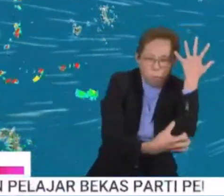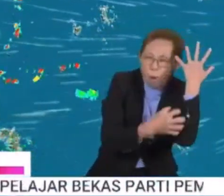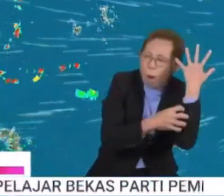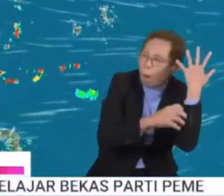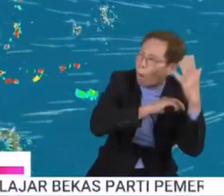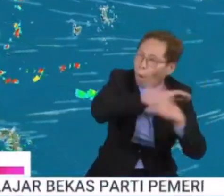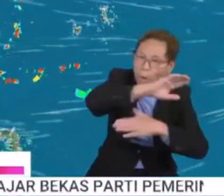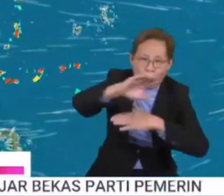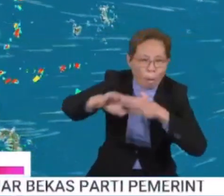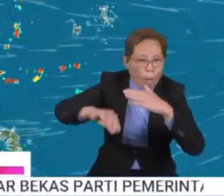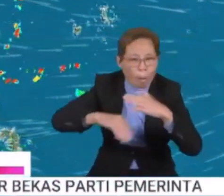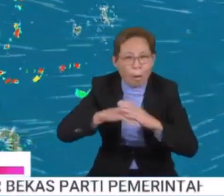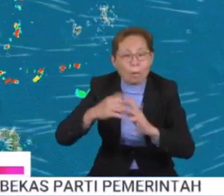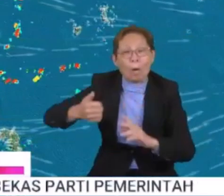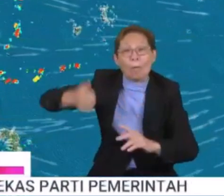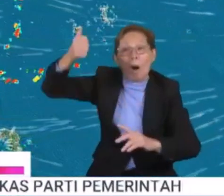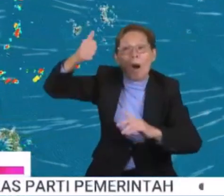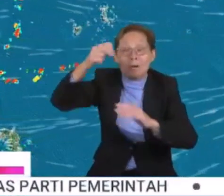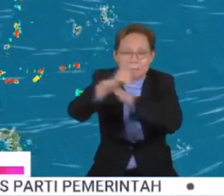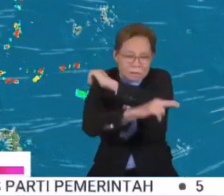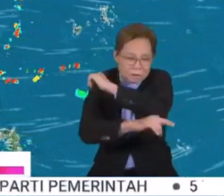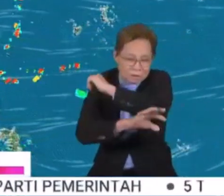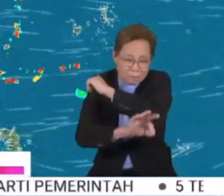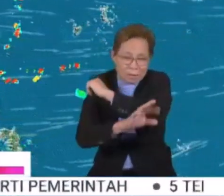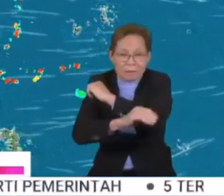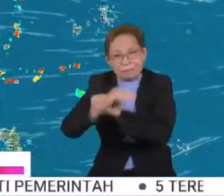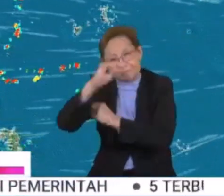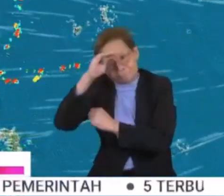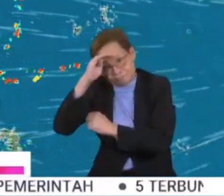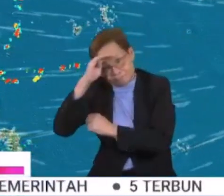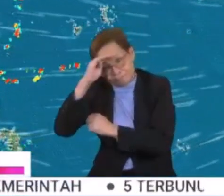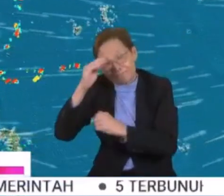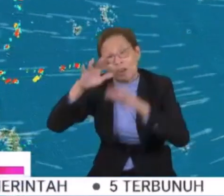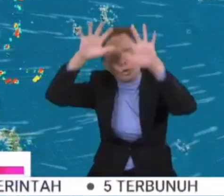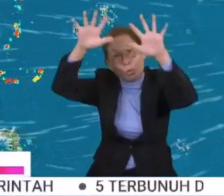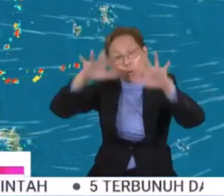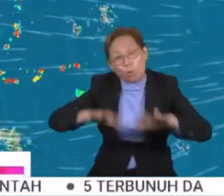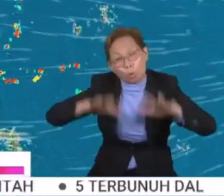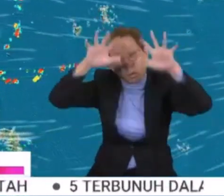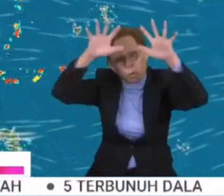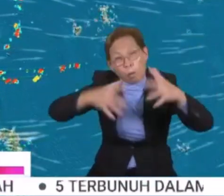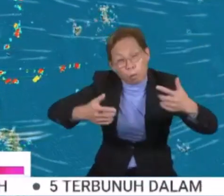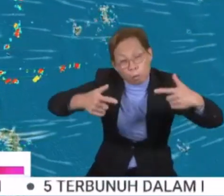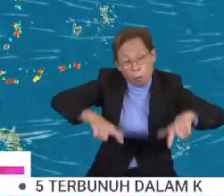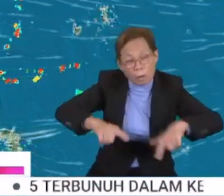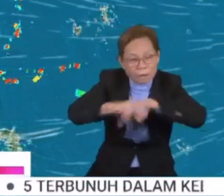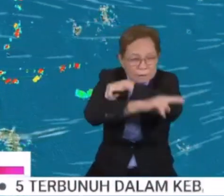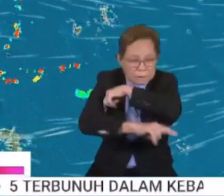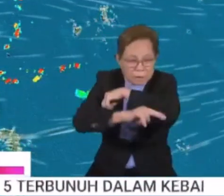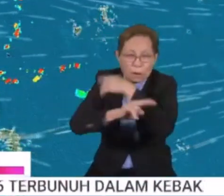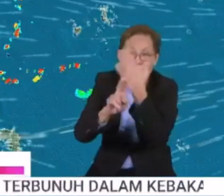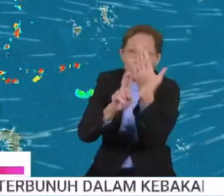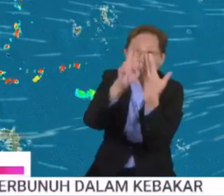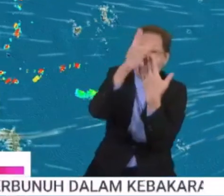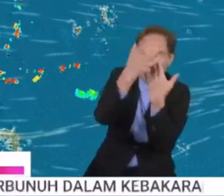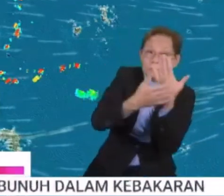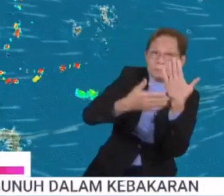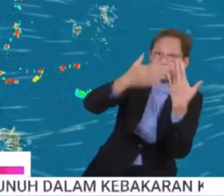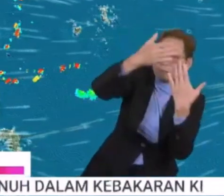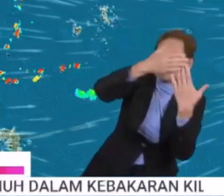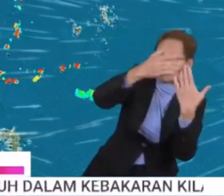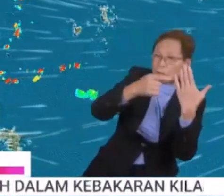Malaysia terutamanya di Negeri Sembilan dan juga Johor. Keadaan hujan yang berlaku di negeri-negeri utara